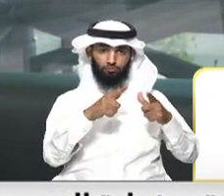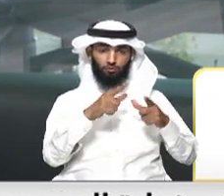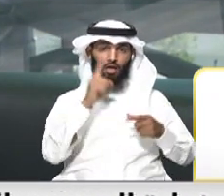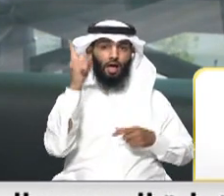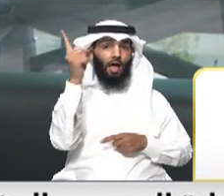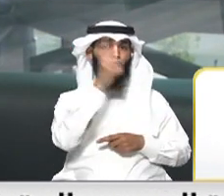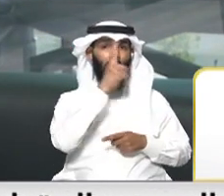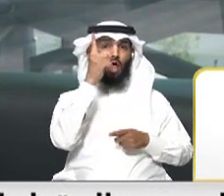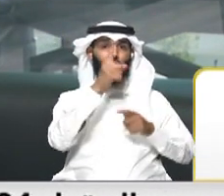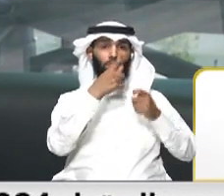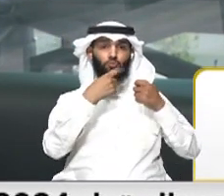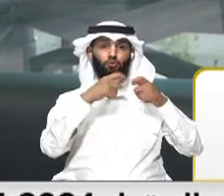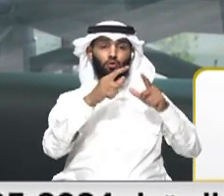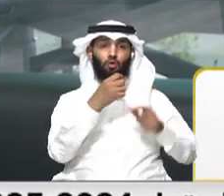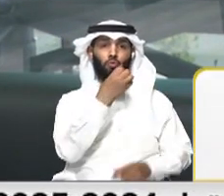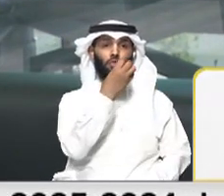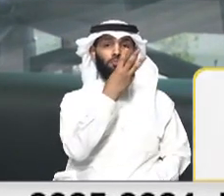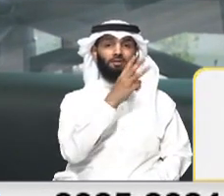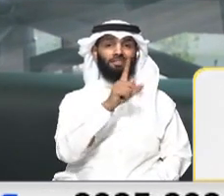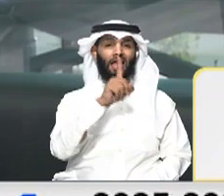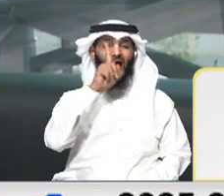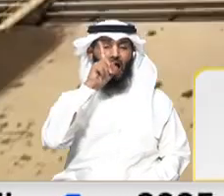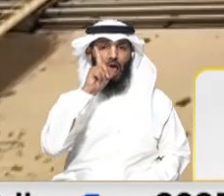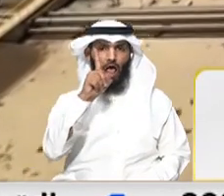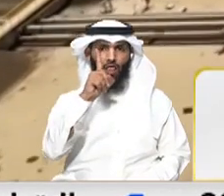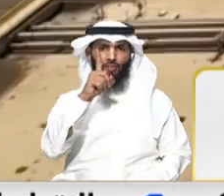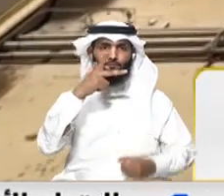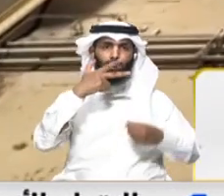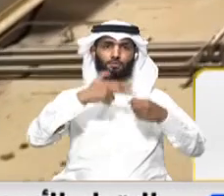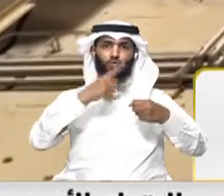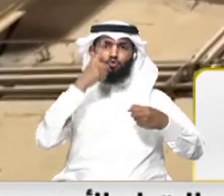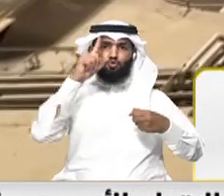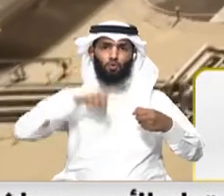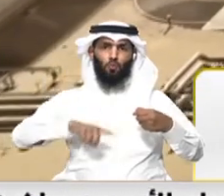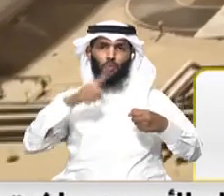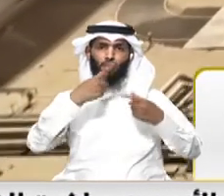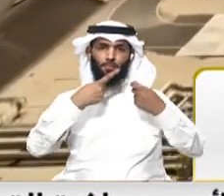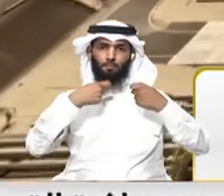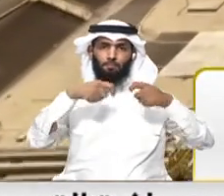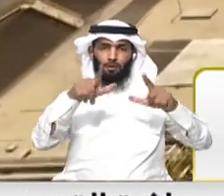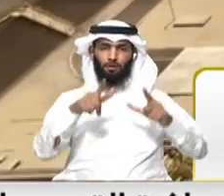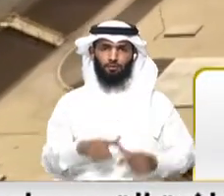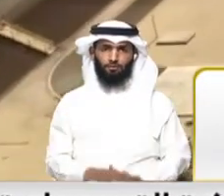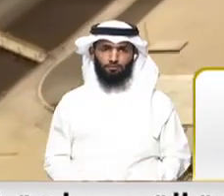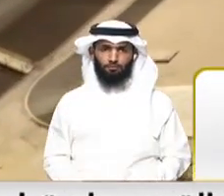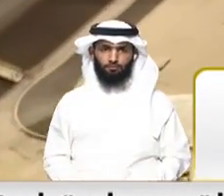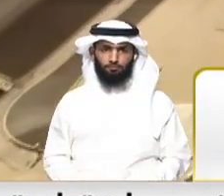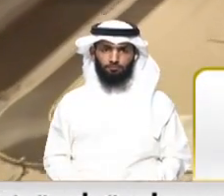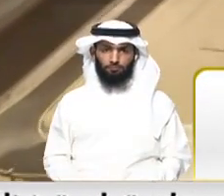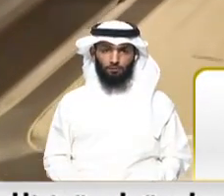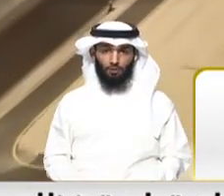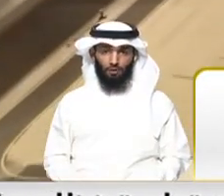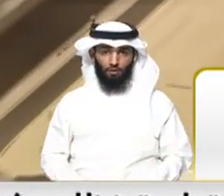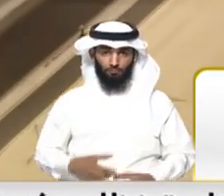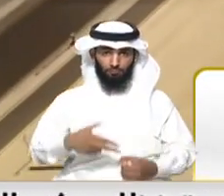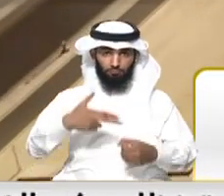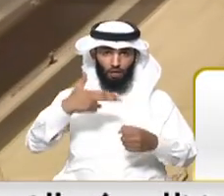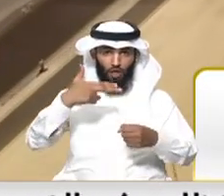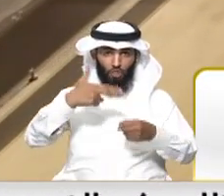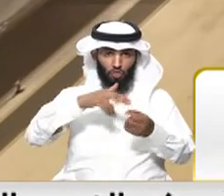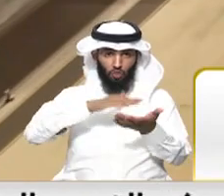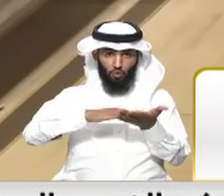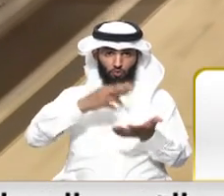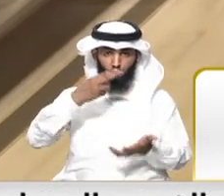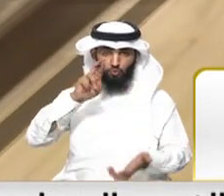العالميه 340 الف برميل في اليوم لمصفاه الزور اهداف استراتيجيه عده منها تكرير